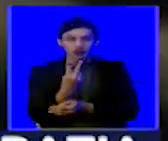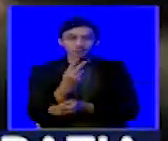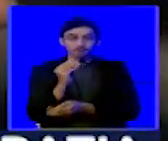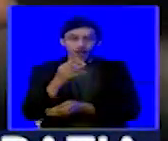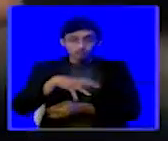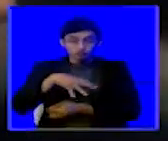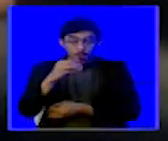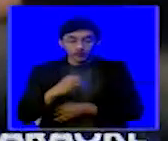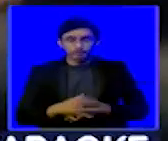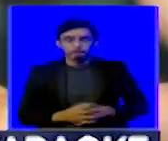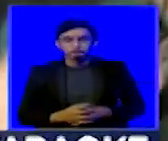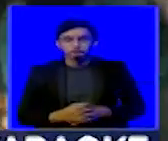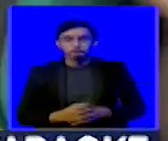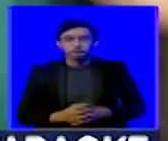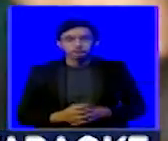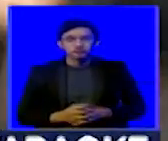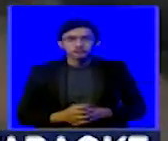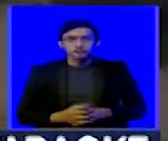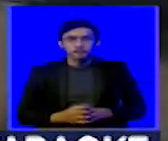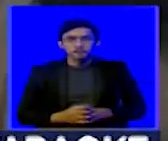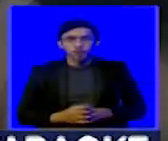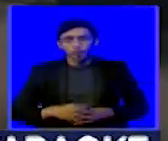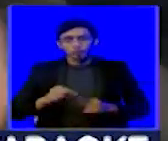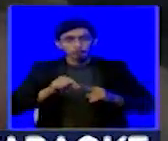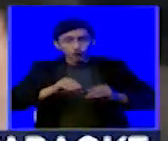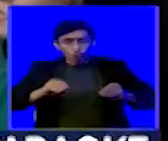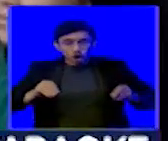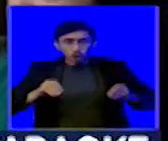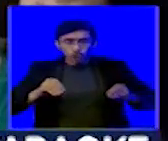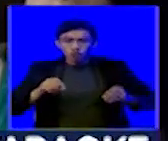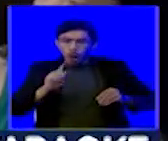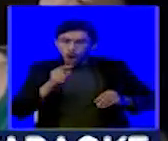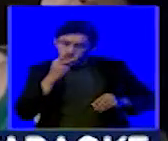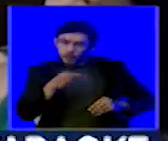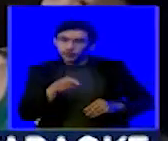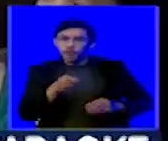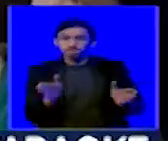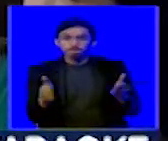Dari hasil penyisiran, petugas mendapati puluhan pengunjung menikmati hiburan musik karaoke di ruang sempit.